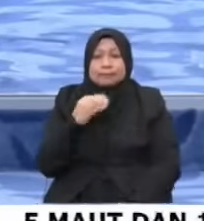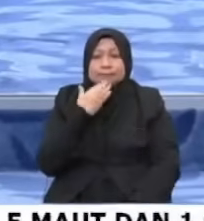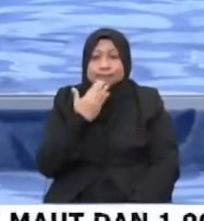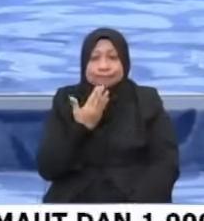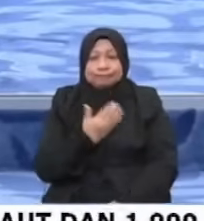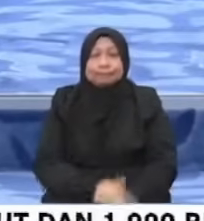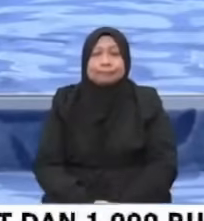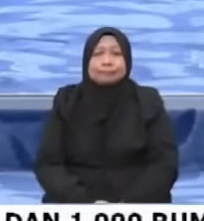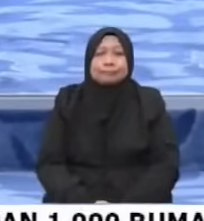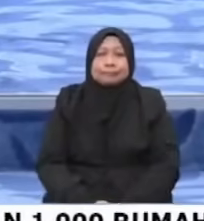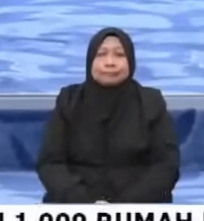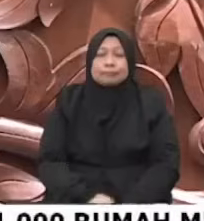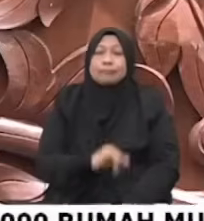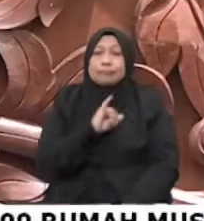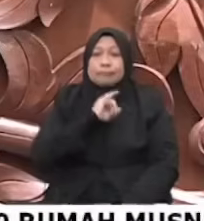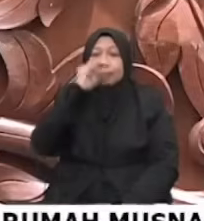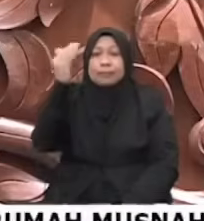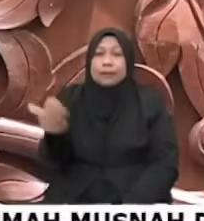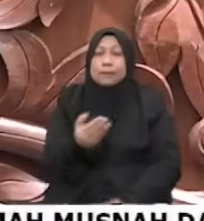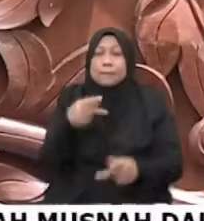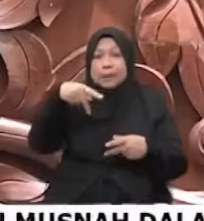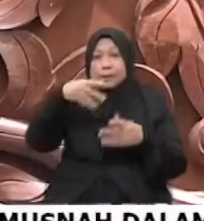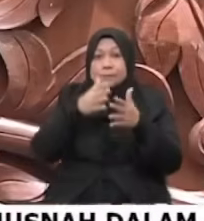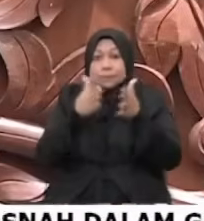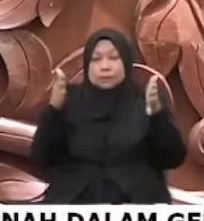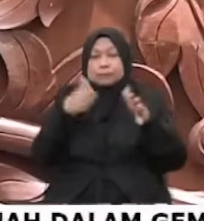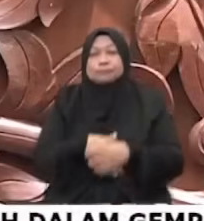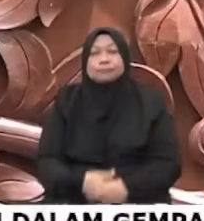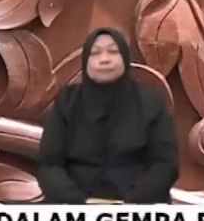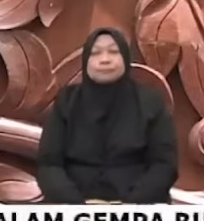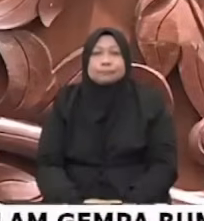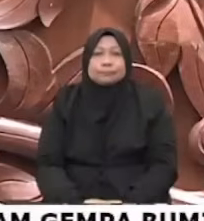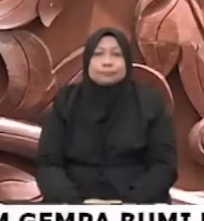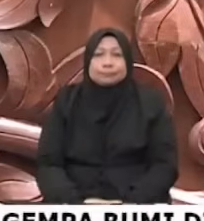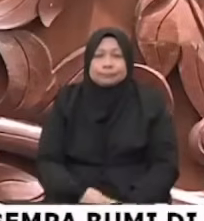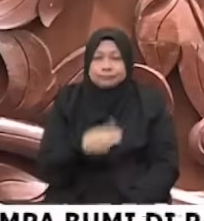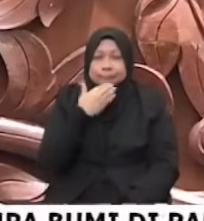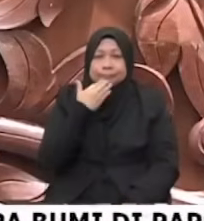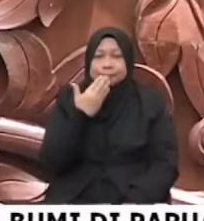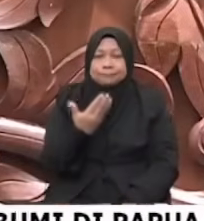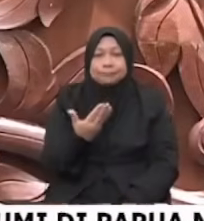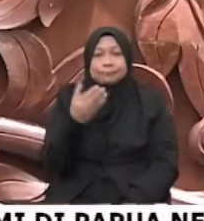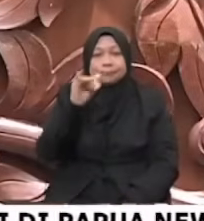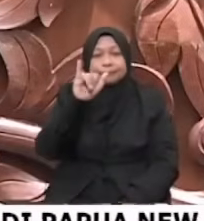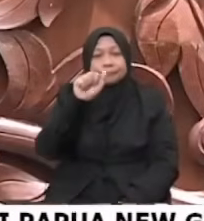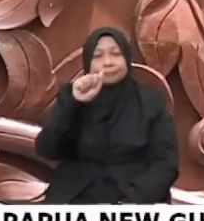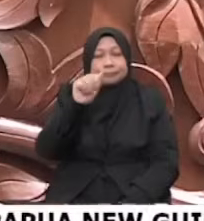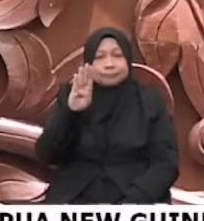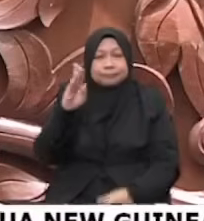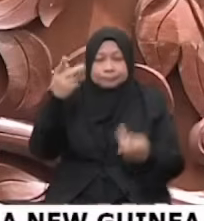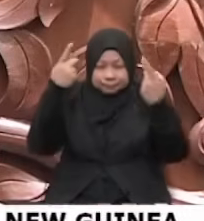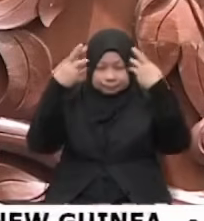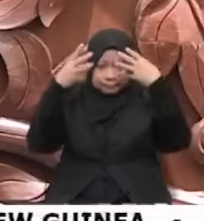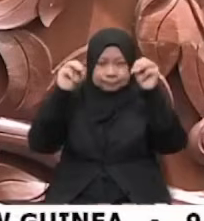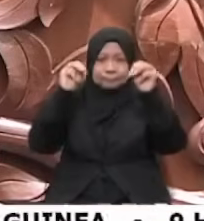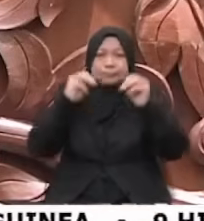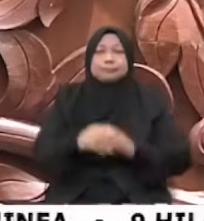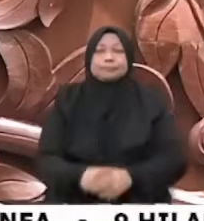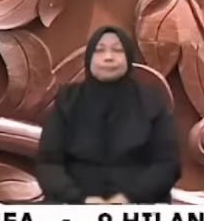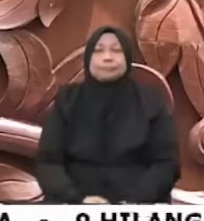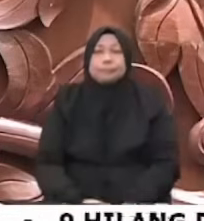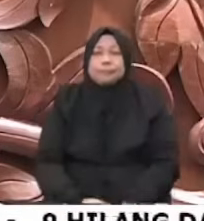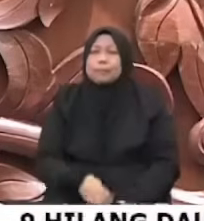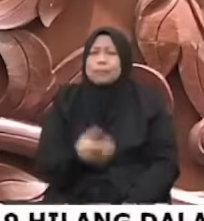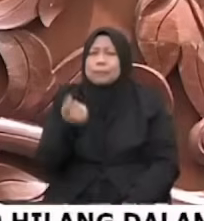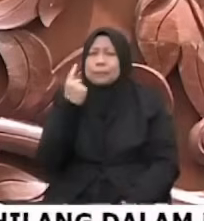kasih saya bes Terima kasih yang amat berhormat perana menteri